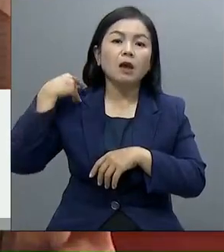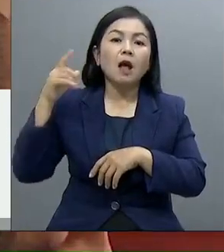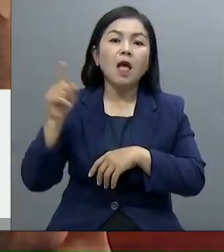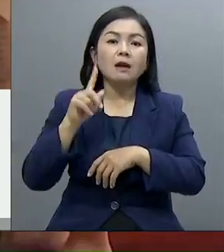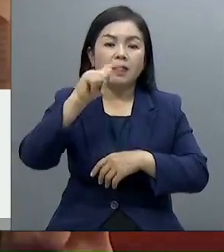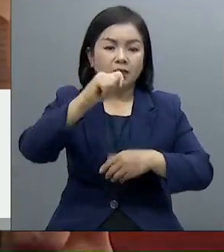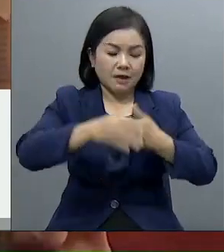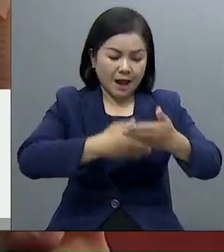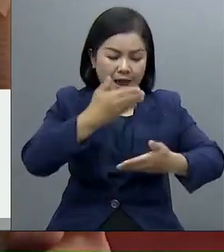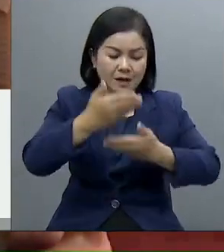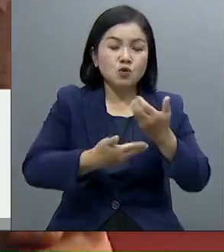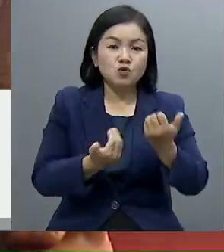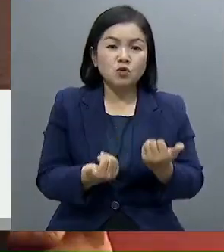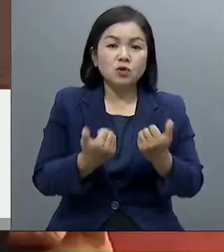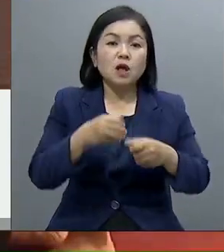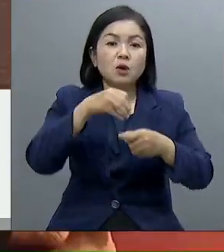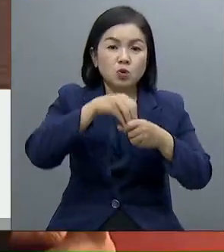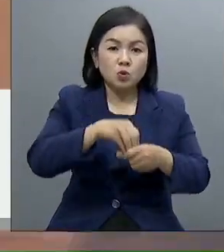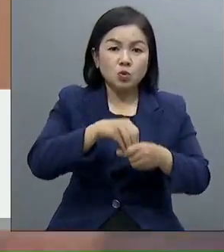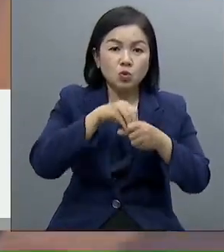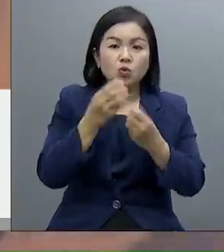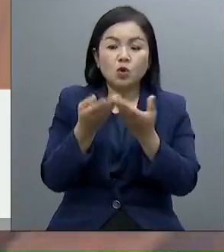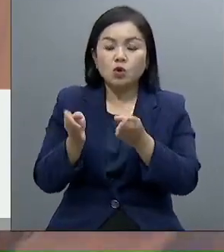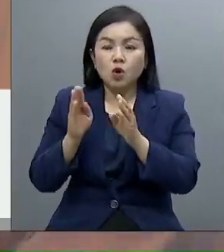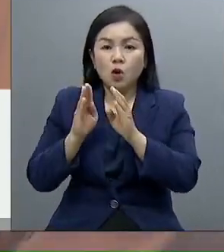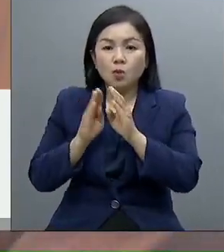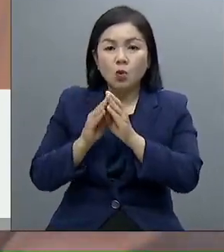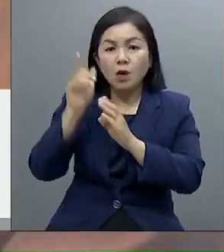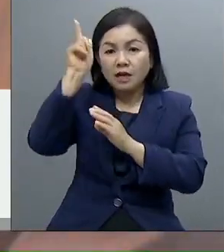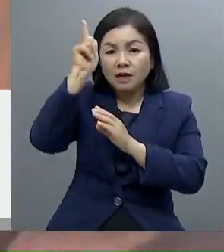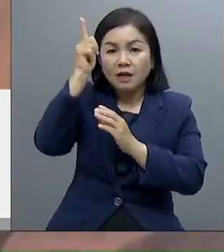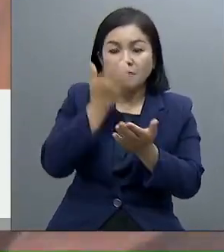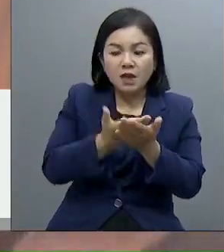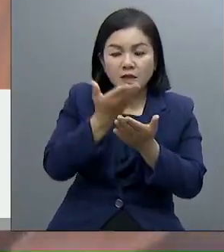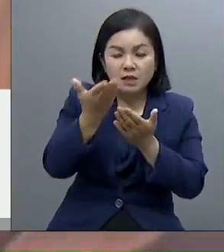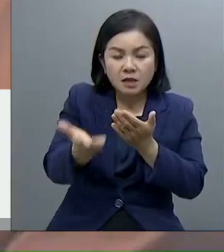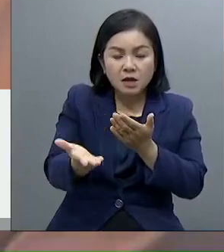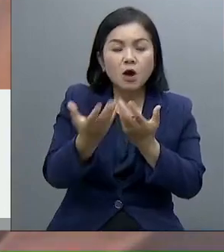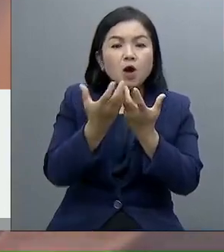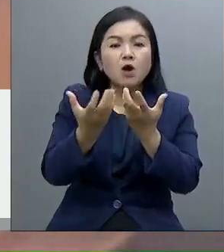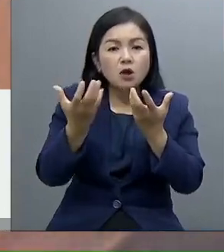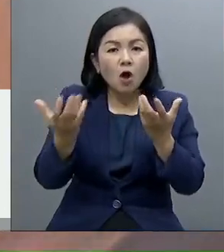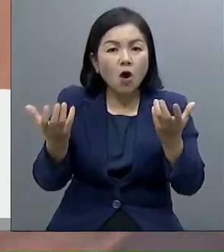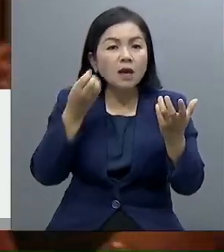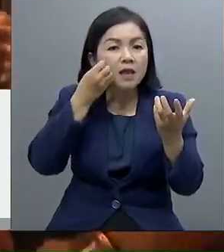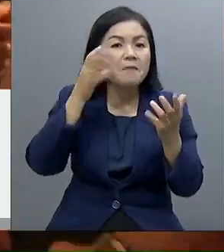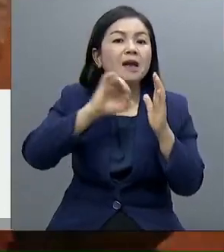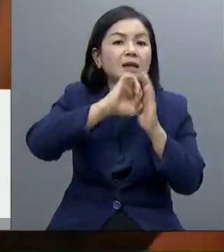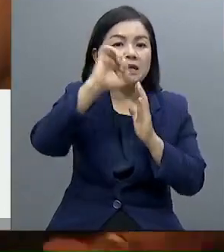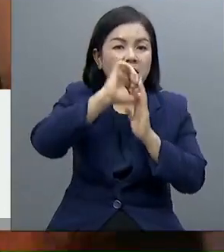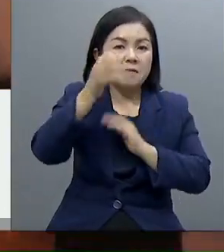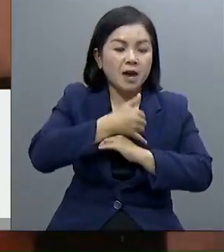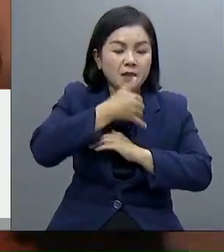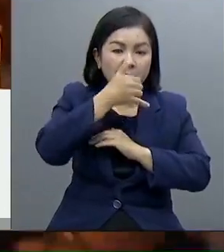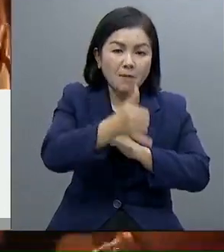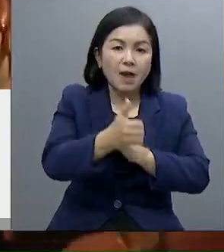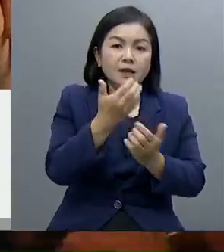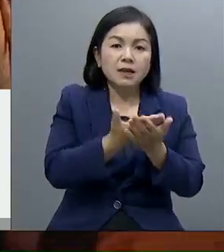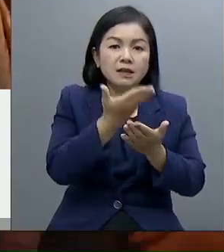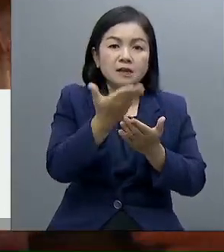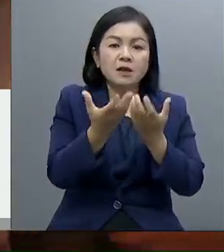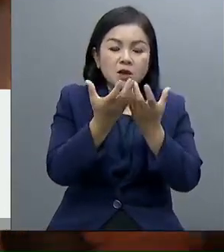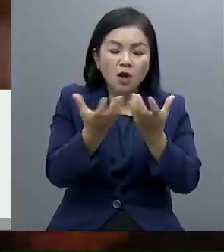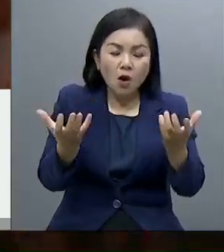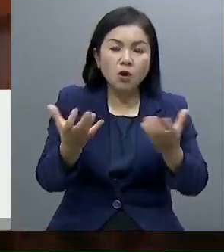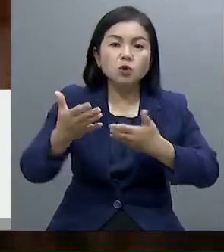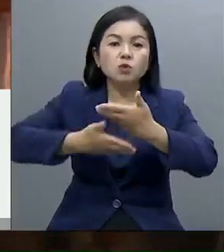าดวโรรสค่ะซึ่งเป็นตลาดที่คนในตระกูลชินวัตรต้องแวะมาซื้อของทุกครั้งที่เดินทางมาค่ะจุดนี้จะมีประชาชนให้การต้อนรับเป็นจำนวนม